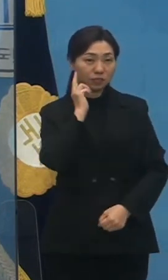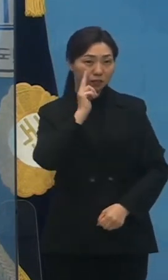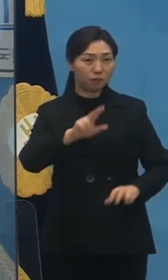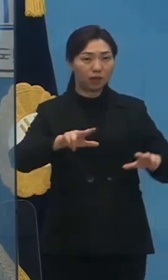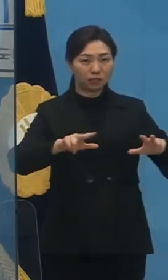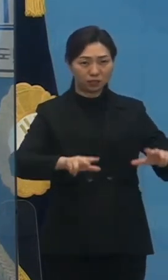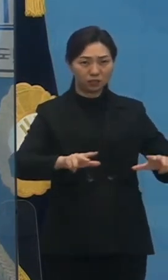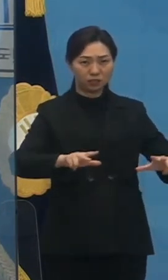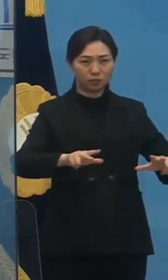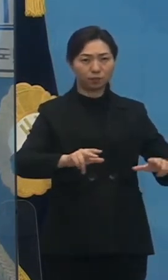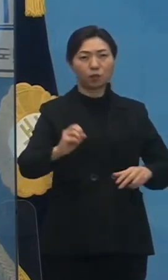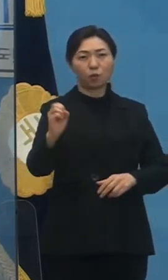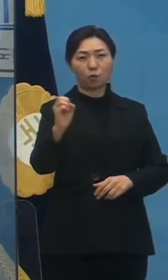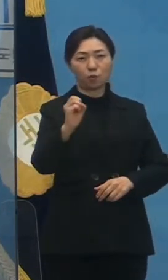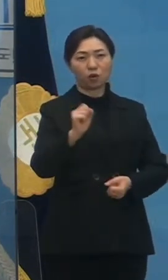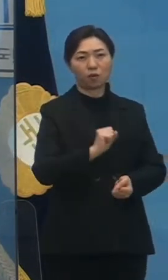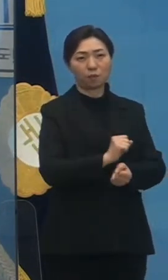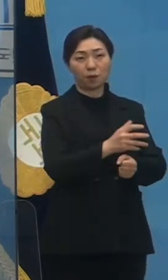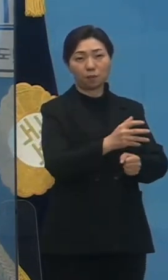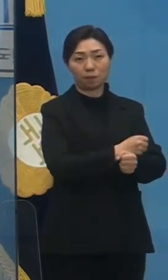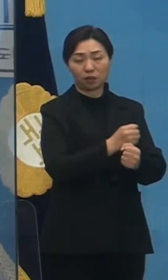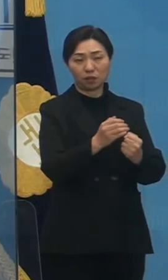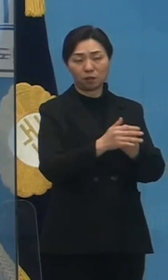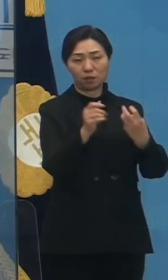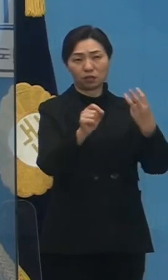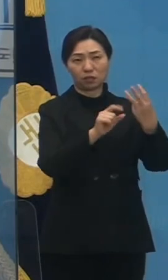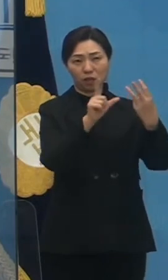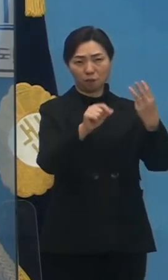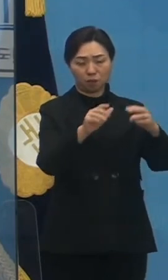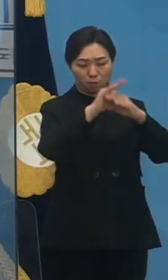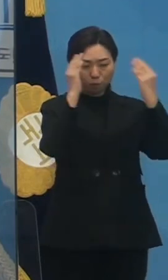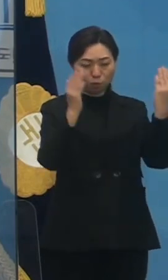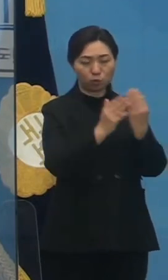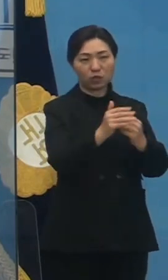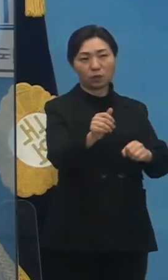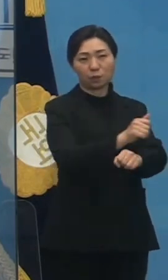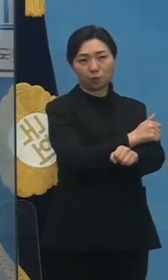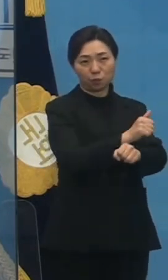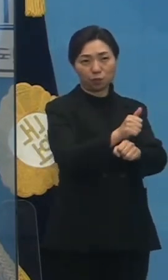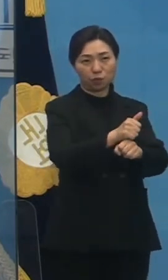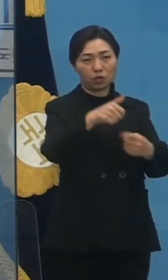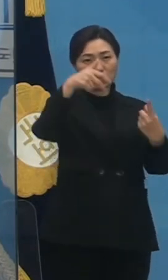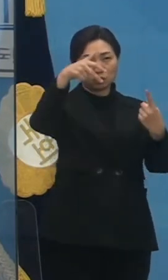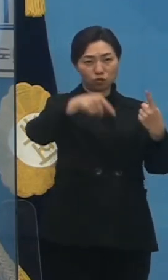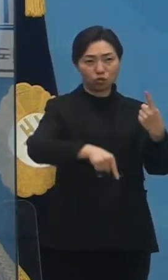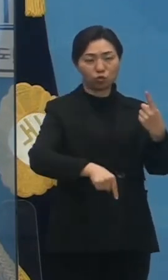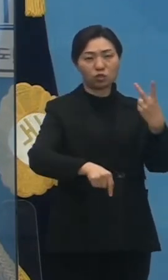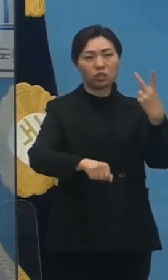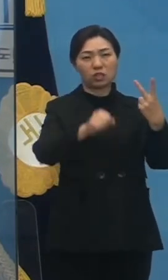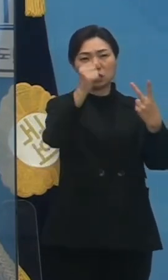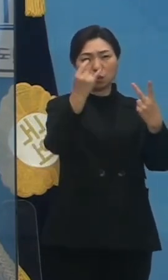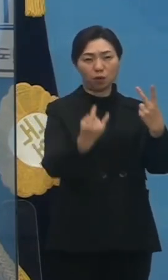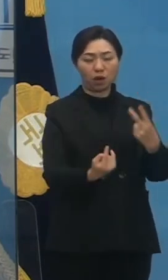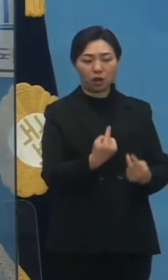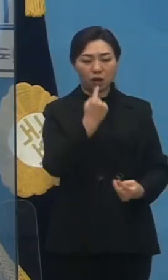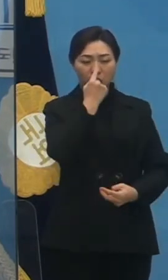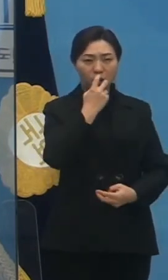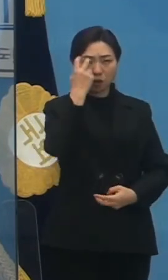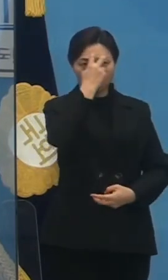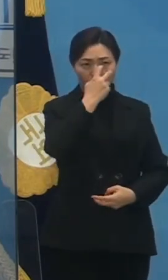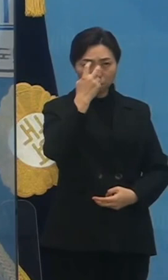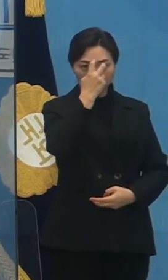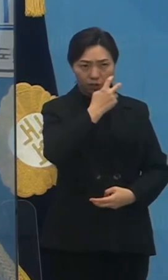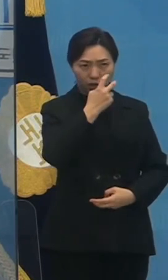확대로 3월 전면 등교 및 주 2회 자가 진단 키트 검사 철회를